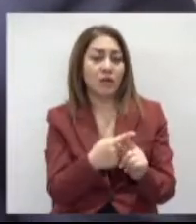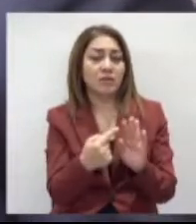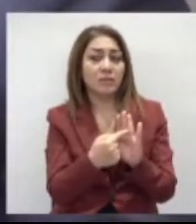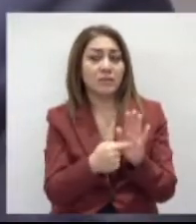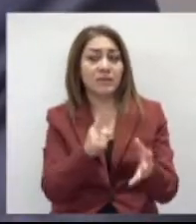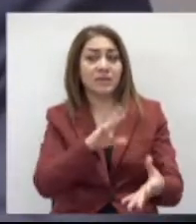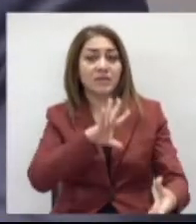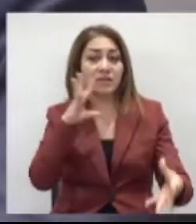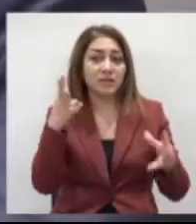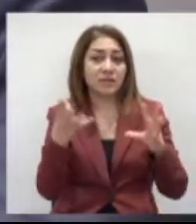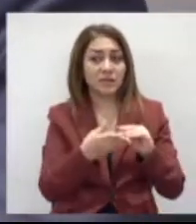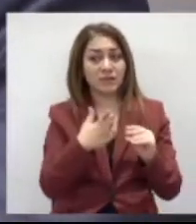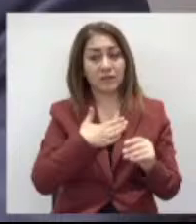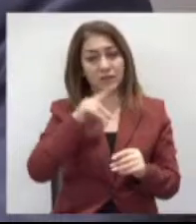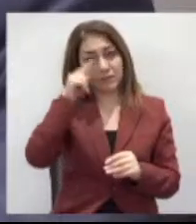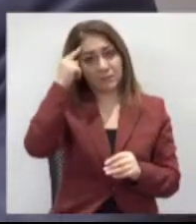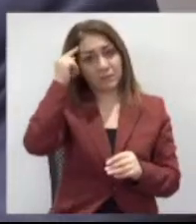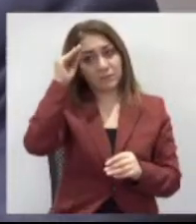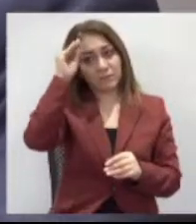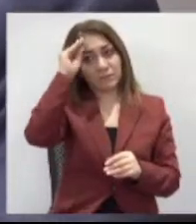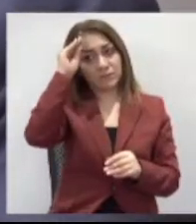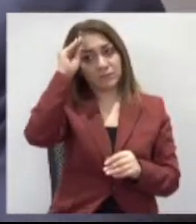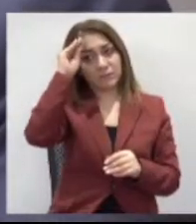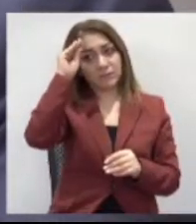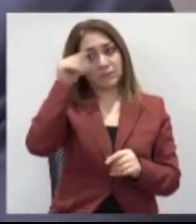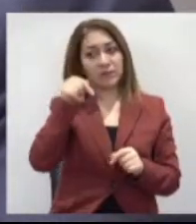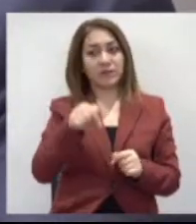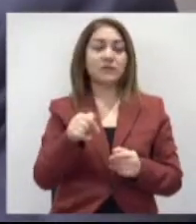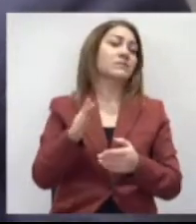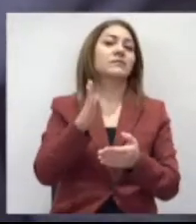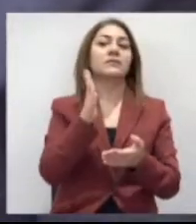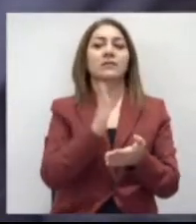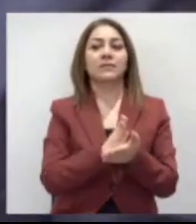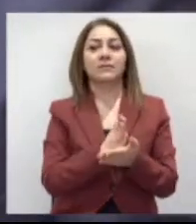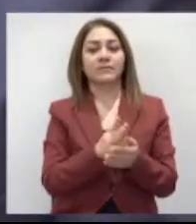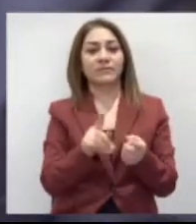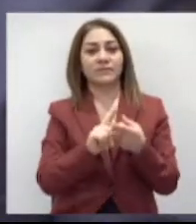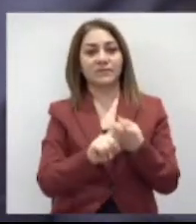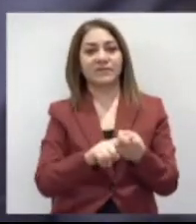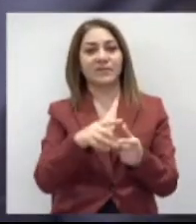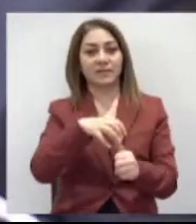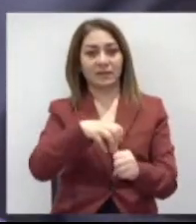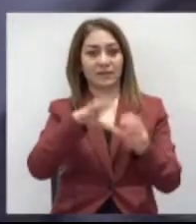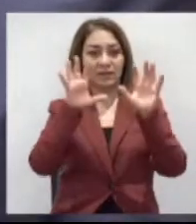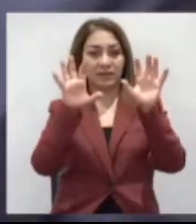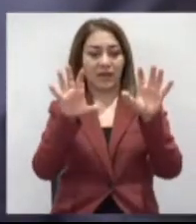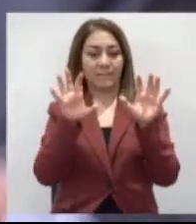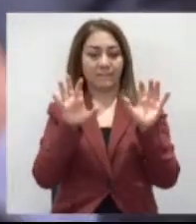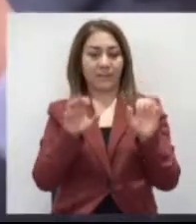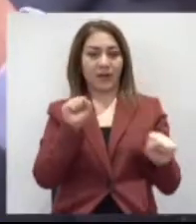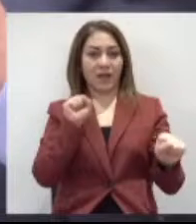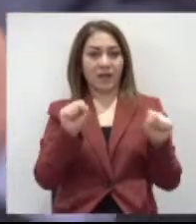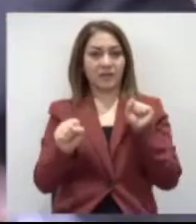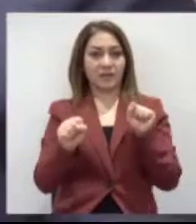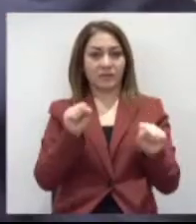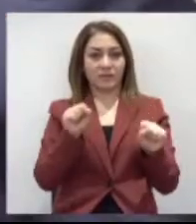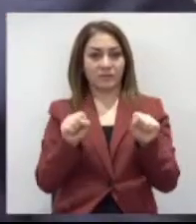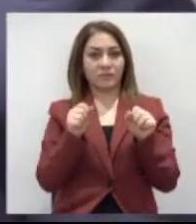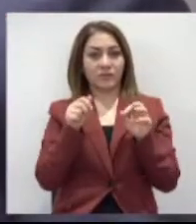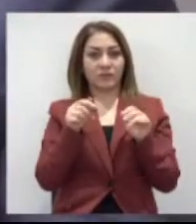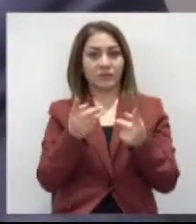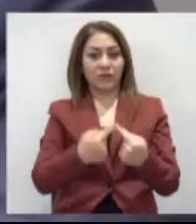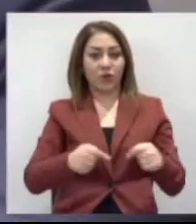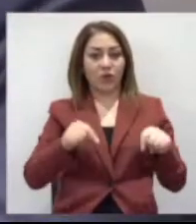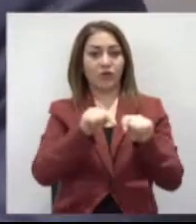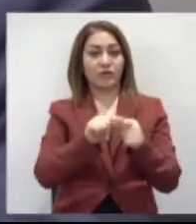ընդհանուր առմամբ ինձ թվում է այն մոտեցումը, որ այստեղ որդեգրված է, կապված սահմանադրական կարգավորումների